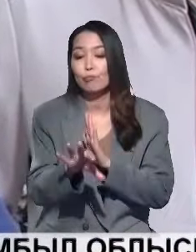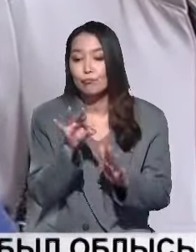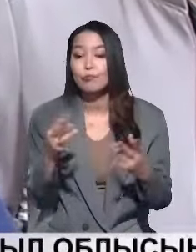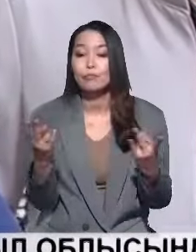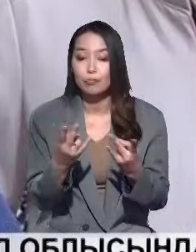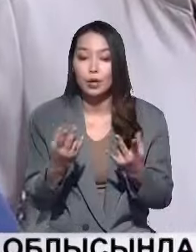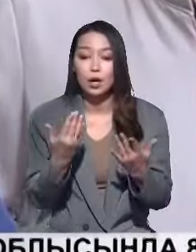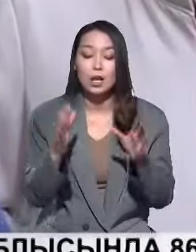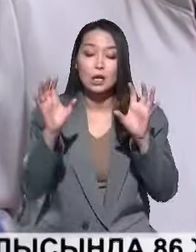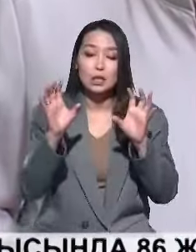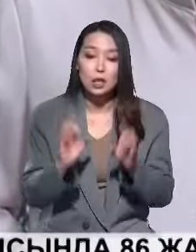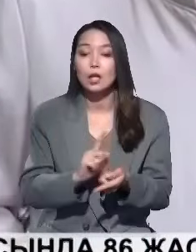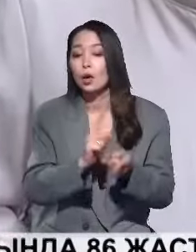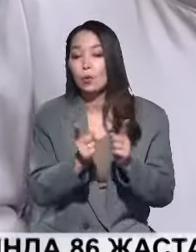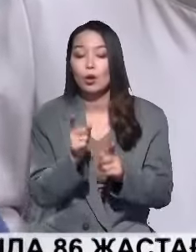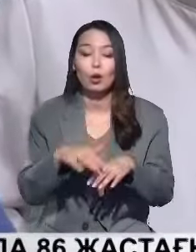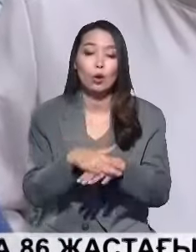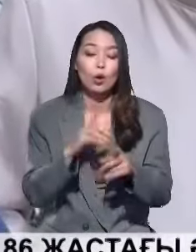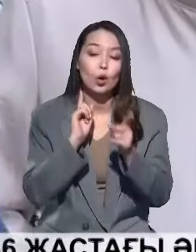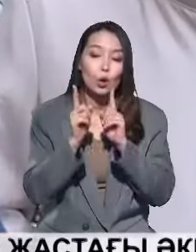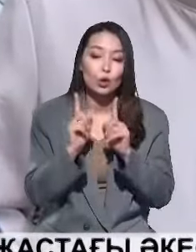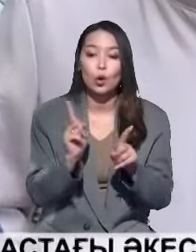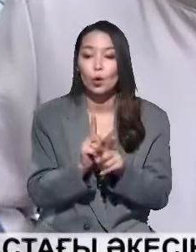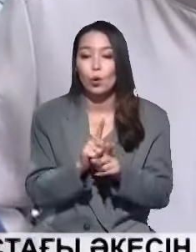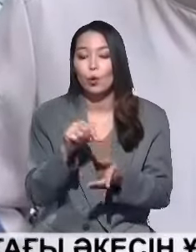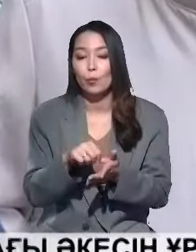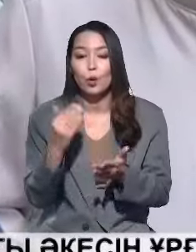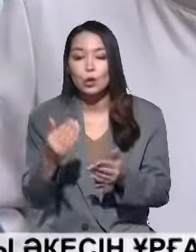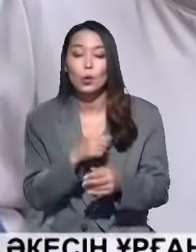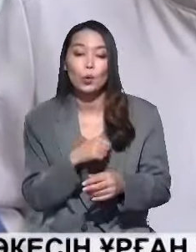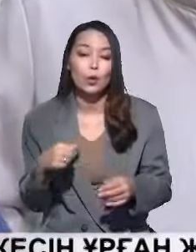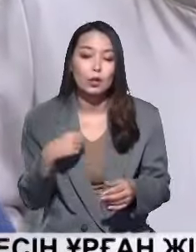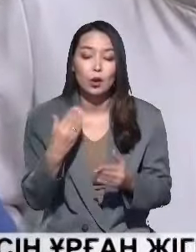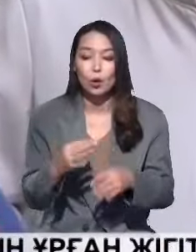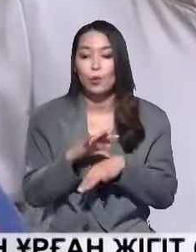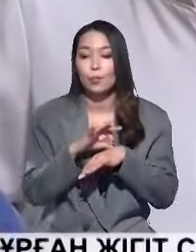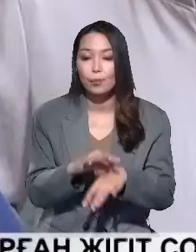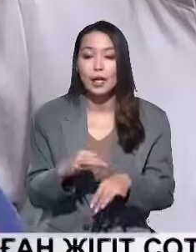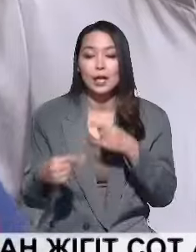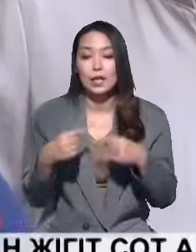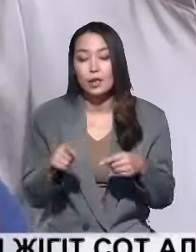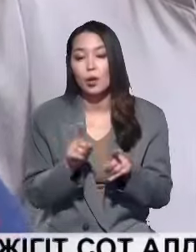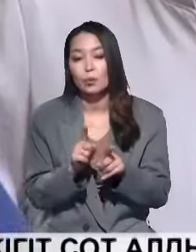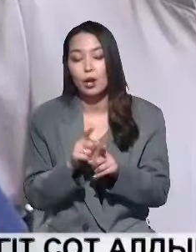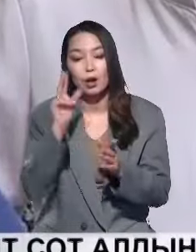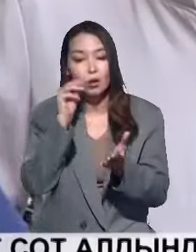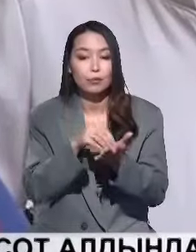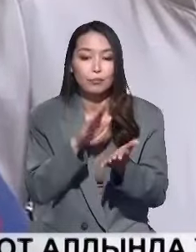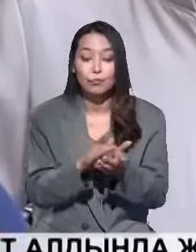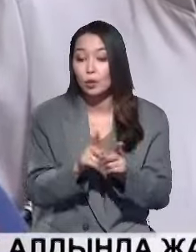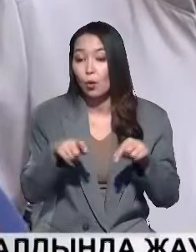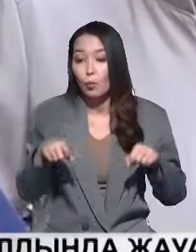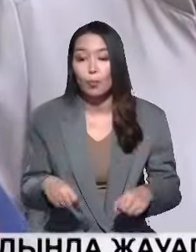екен. Заңда керісінше тұрғындар жиналысқа бастамашылық жасаса, онда олардың өздері оны жүргізуге және кез келген күн тәртібін қоюға құқылы емес пе?